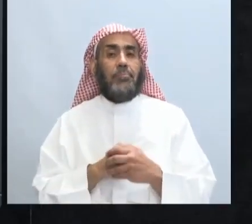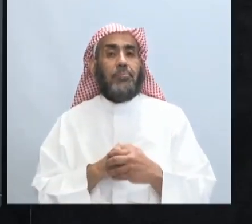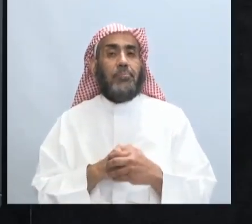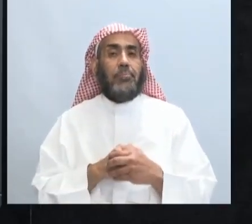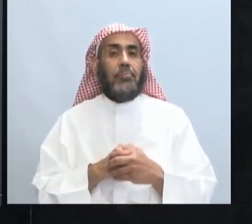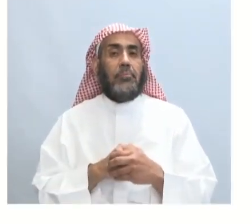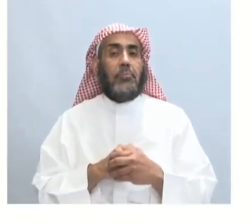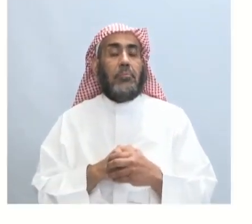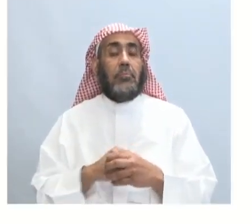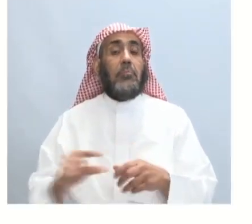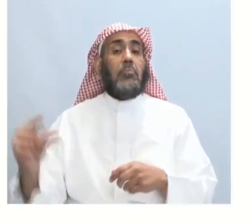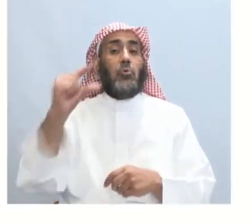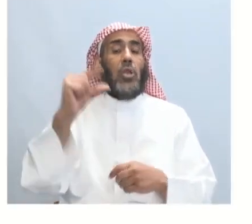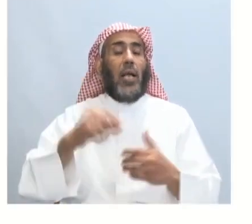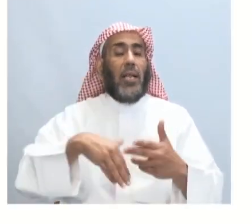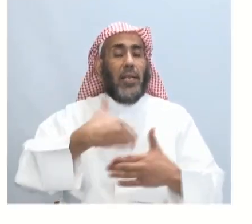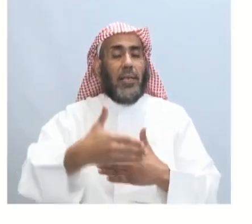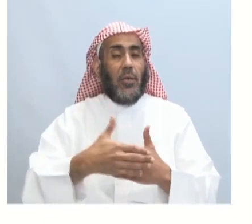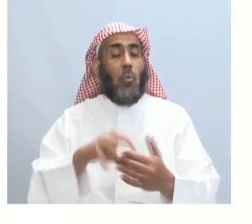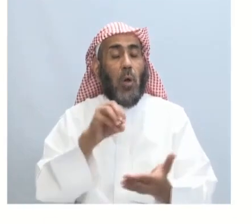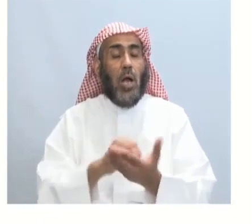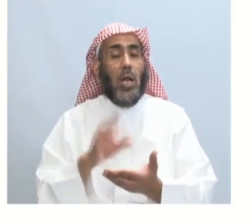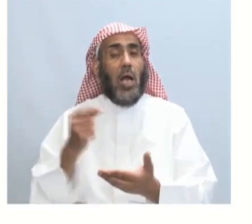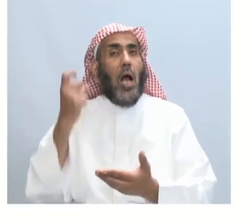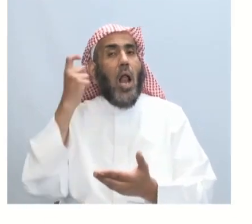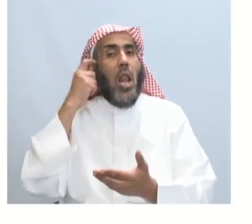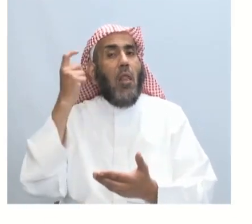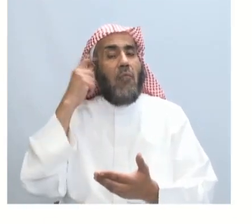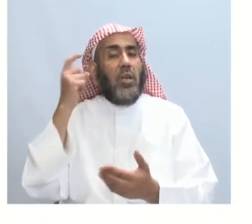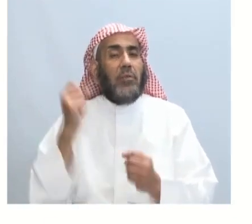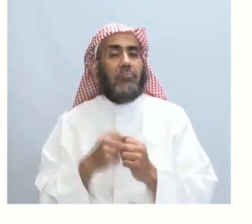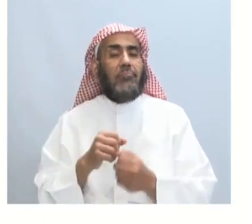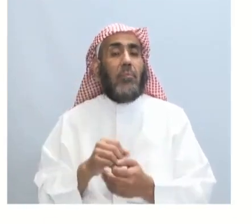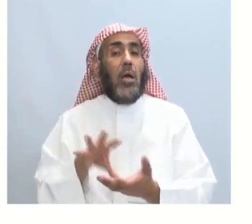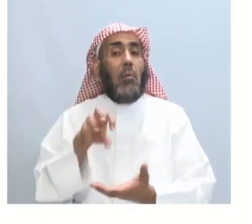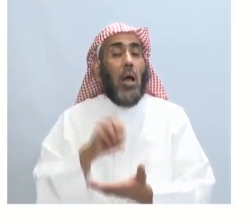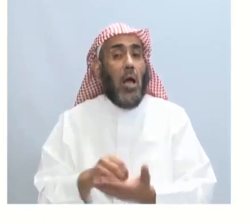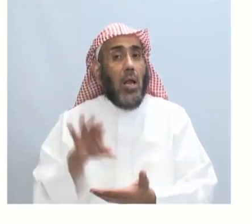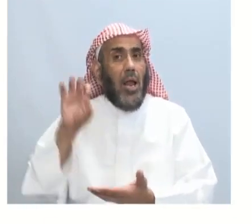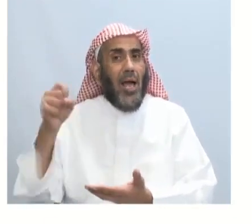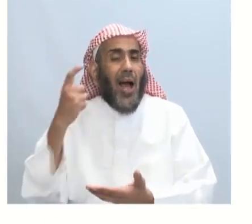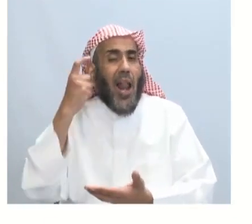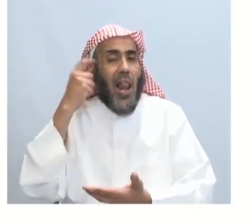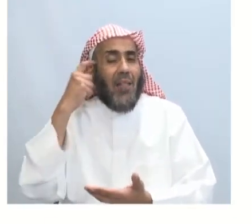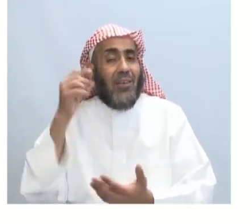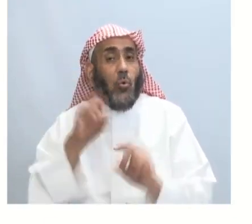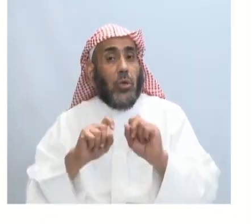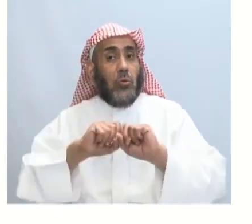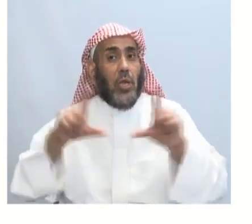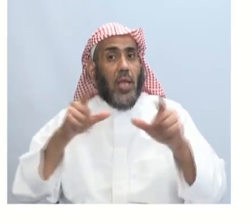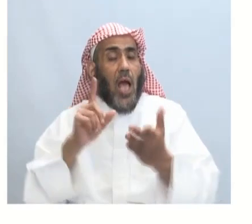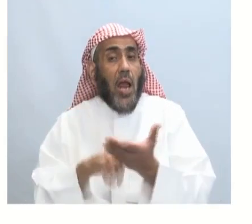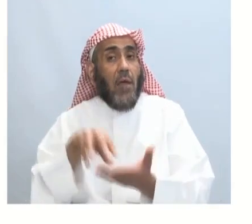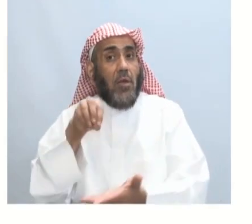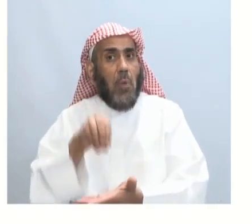المثال المصطلح الذي يليه وهو محل الحق الفكري محل الحق الفكري هنا سنلاحظ ان